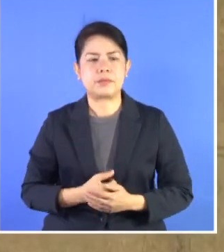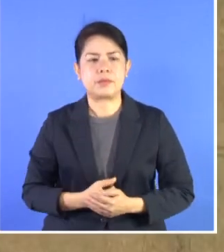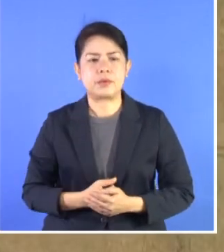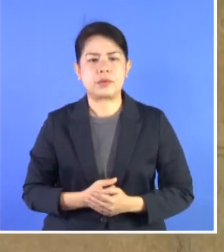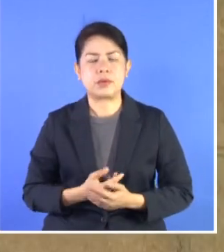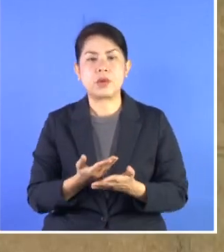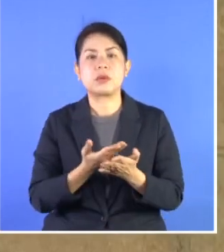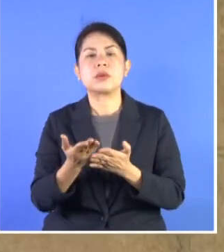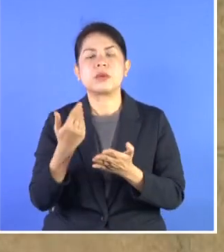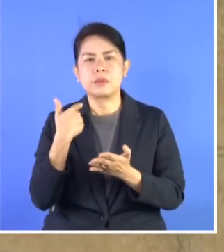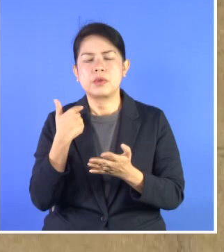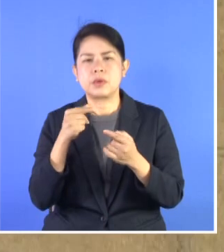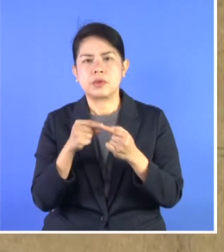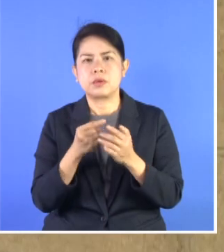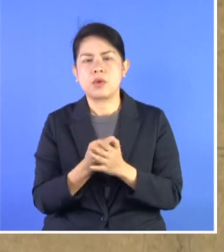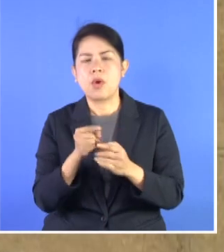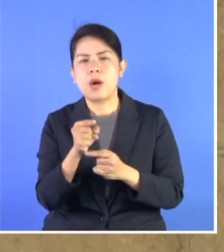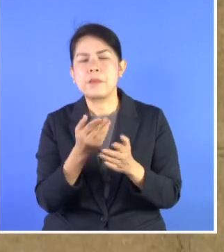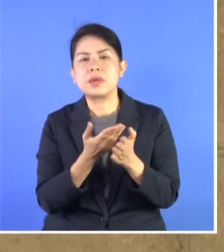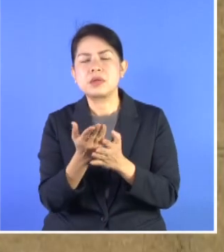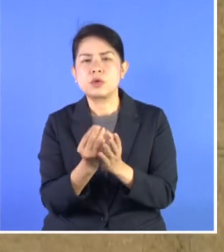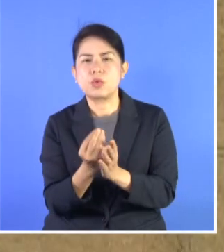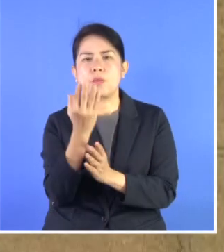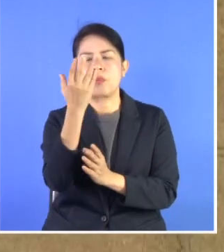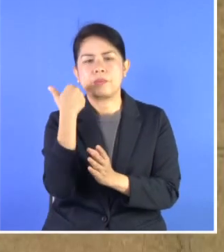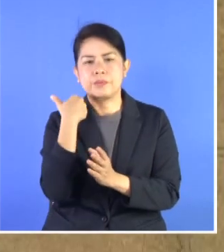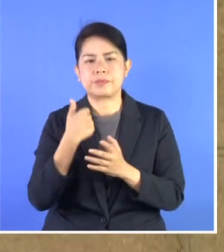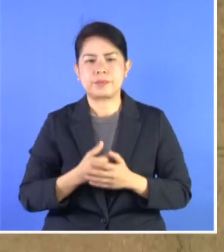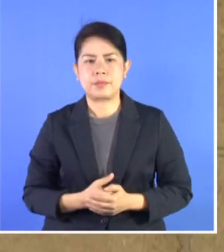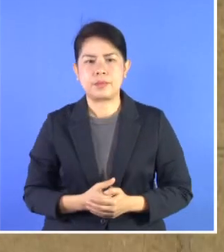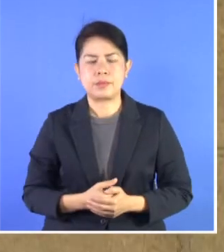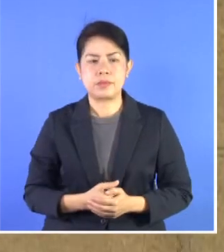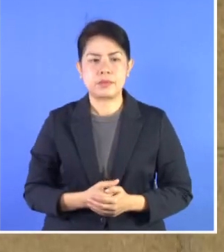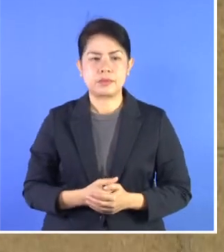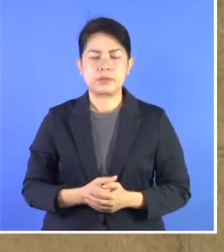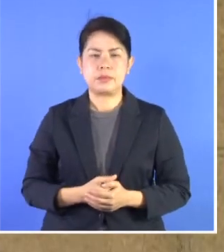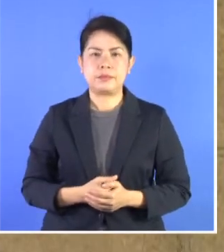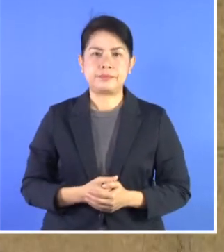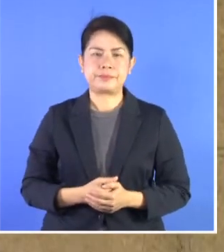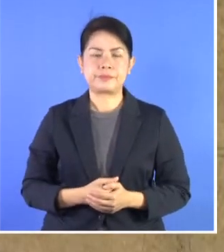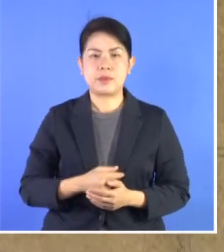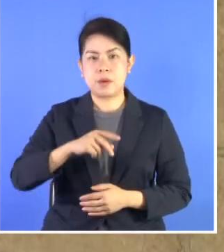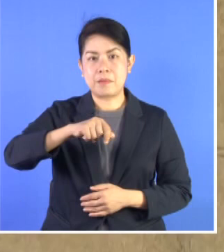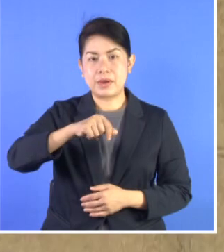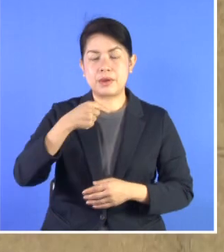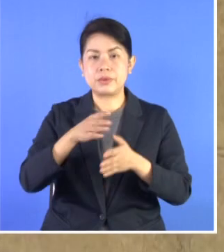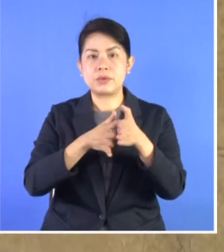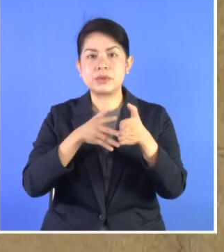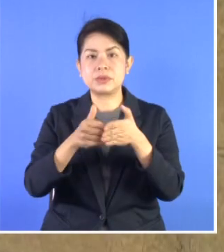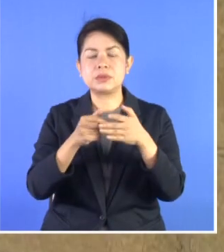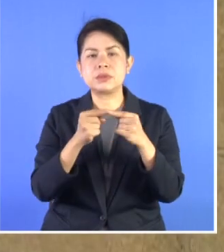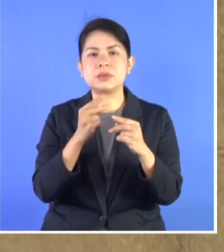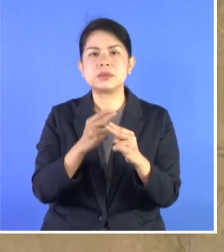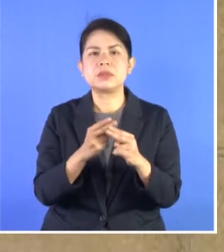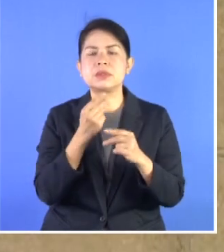มะนาวเนี่ยไปปลูกเสือขอซื้อกิ่งพันธุ์เนี่ยไปขยายพันธุ์นะครับสำหรับมะนาวสีทองยักษ์ที่ว่านี่นะสามารถเอาไปเ